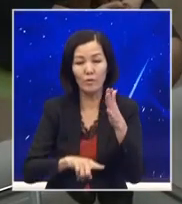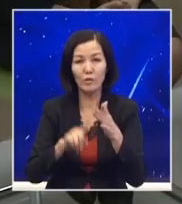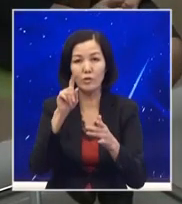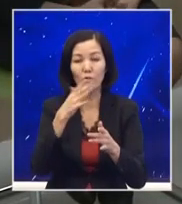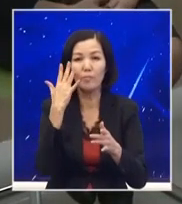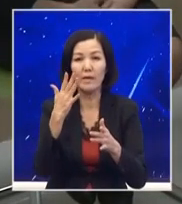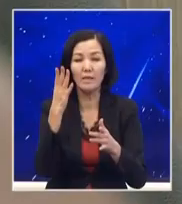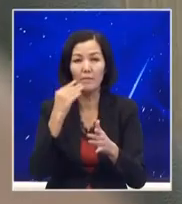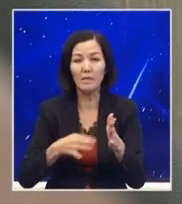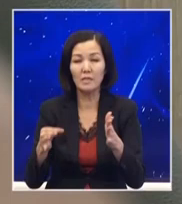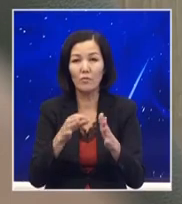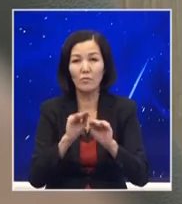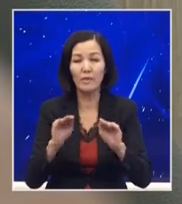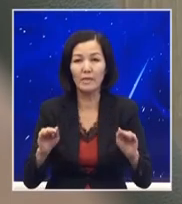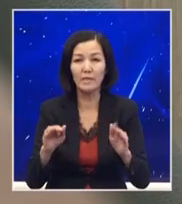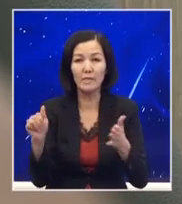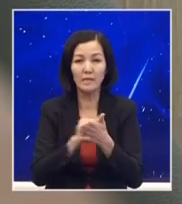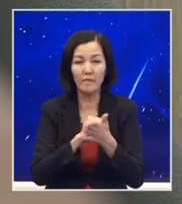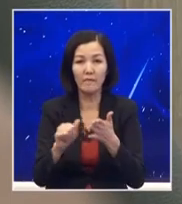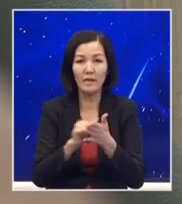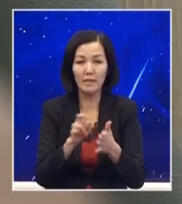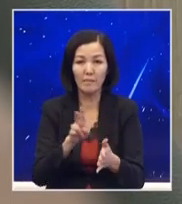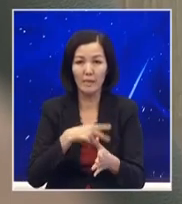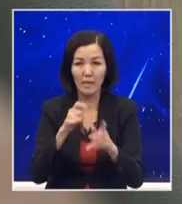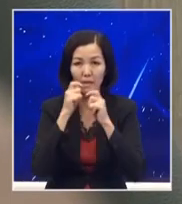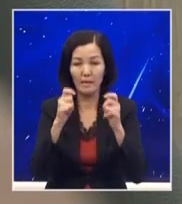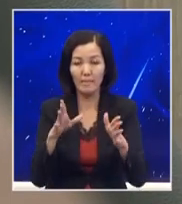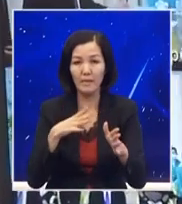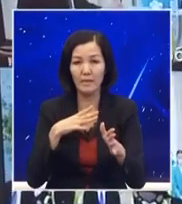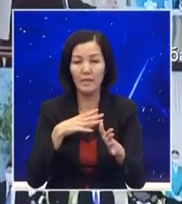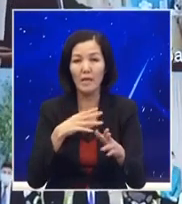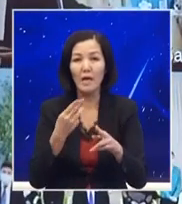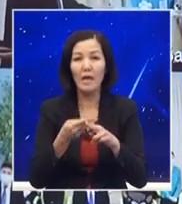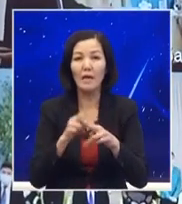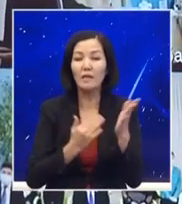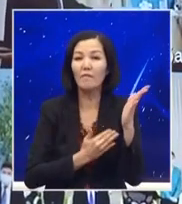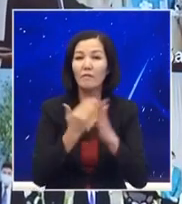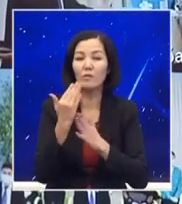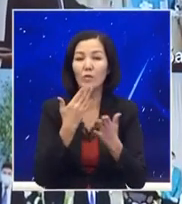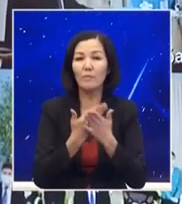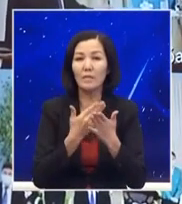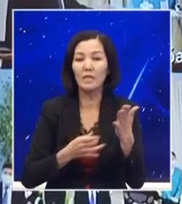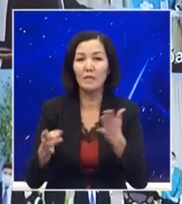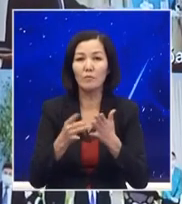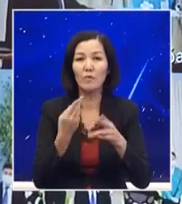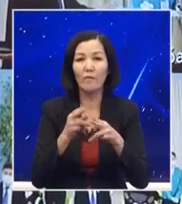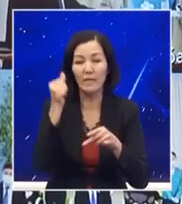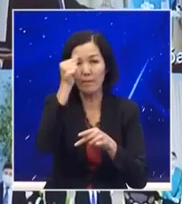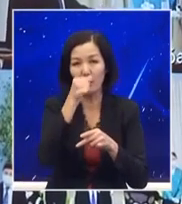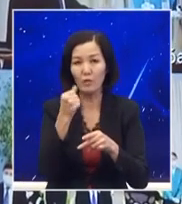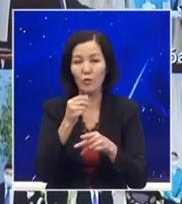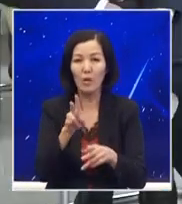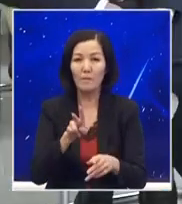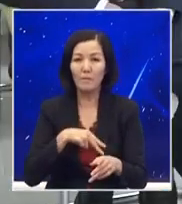школьников Алматинской области отмечены сертификатами и медалями. Стоит отметить, что это самый высокий показатель в республике в текущем году.